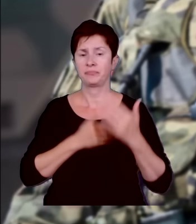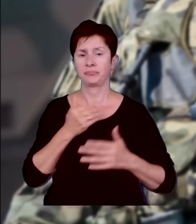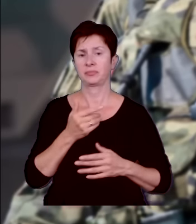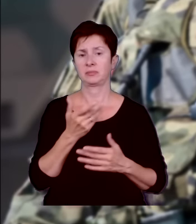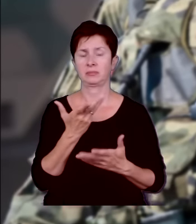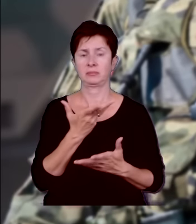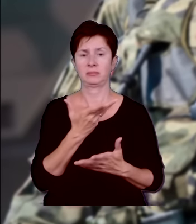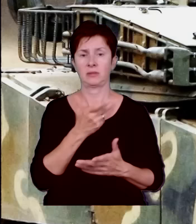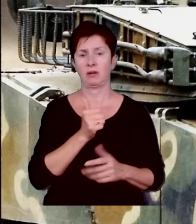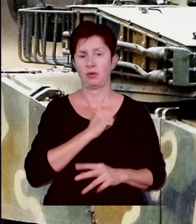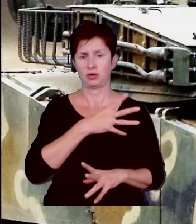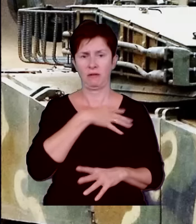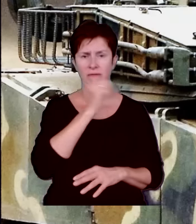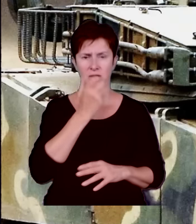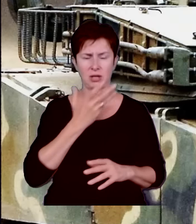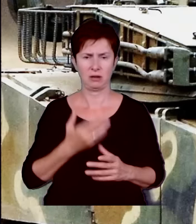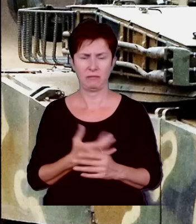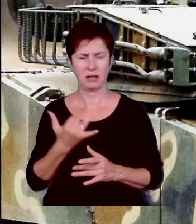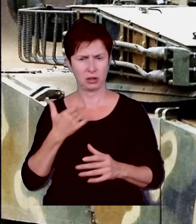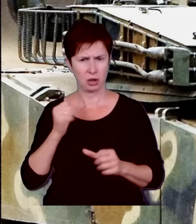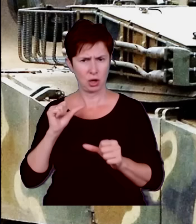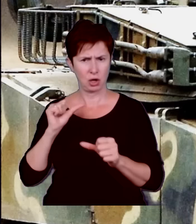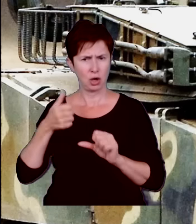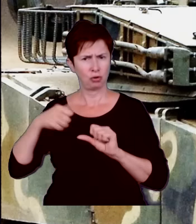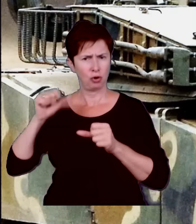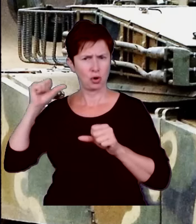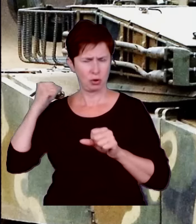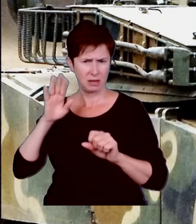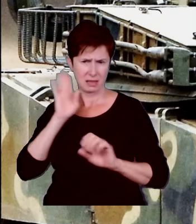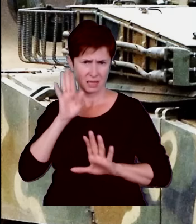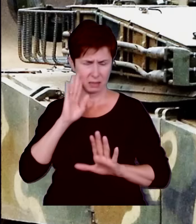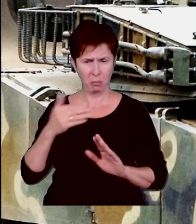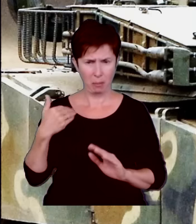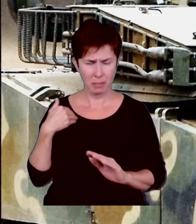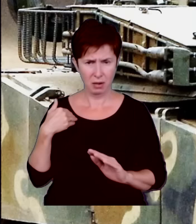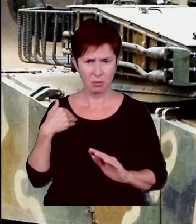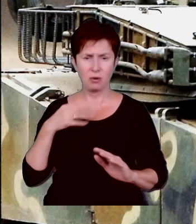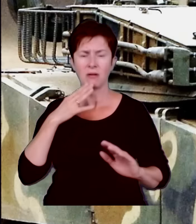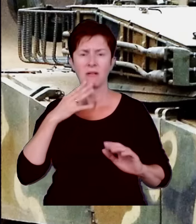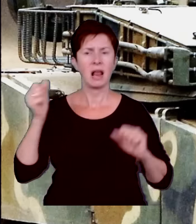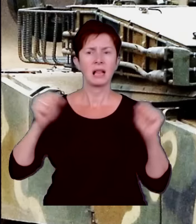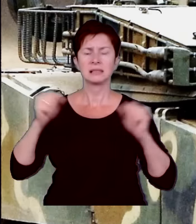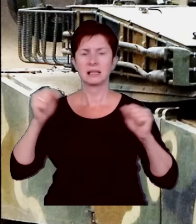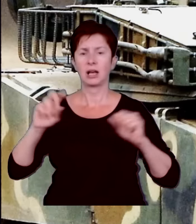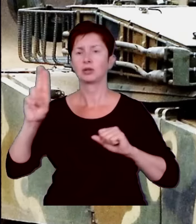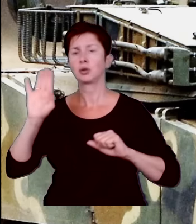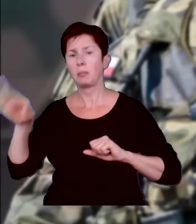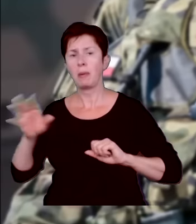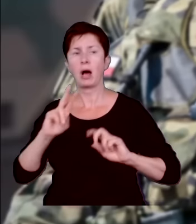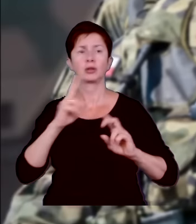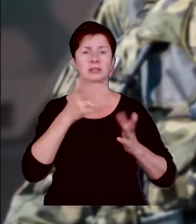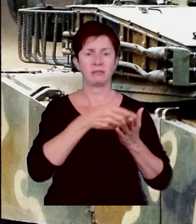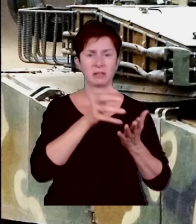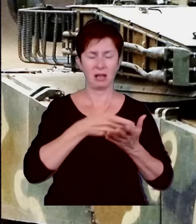kropka naturalna coroczna licytacja chciało się powiedzieć między tym kto ma pieniądze a tym kto chce je